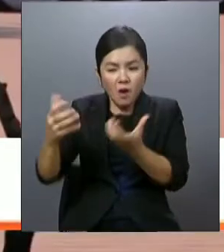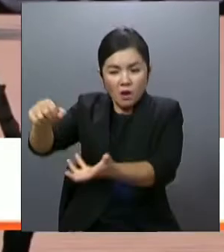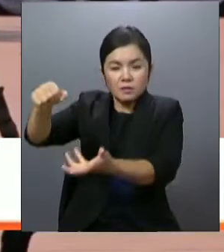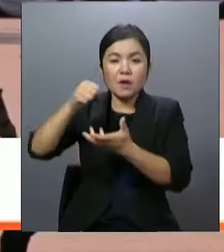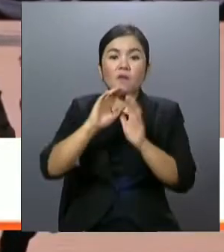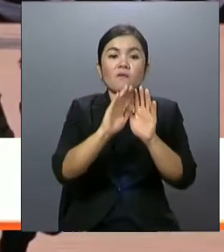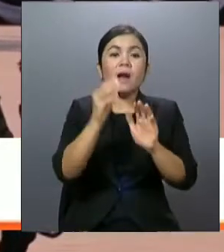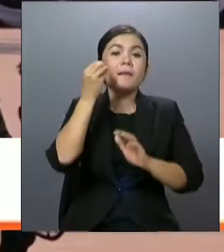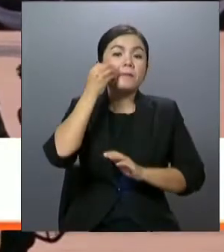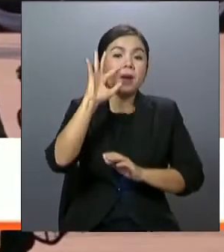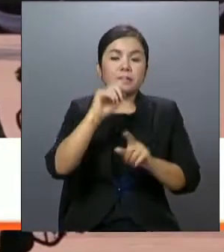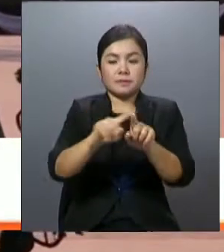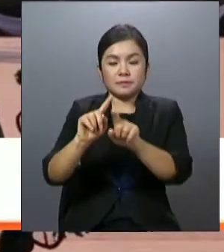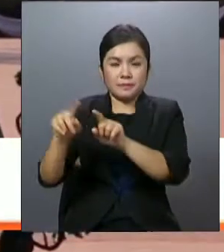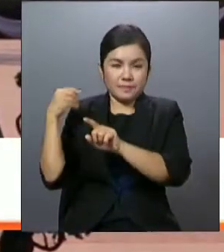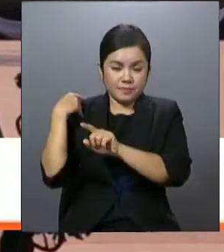าน